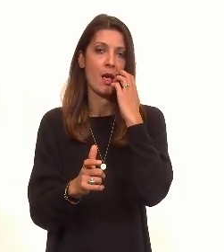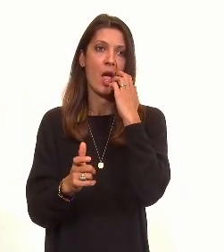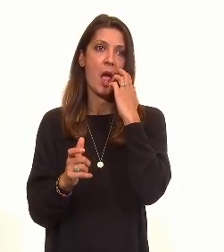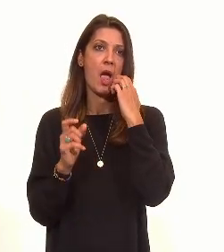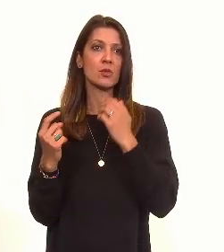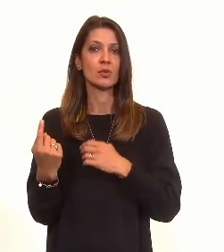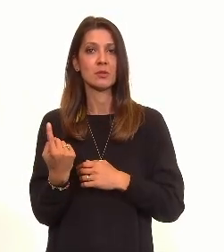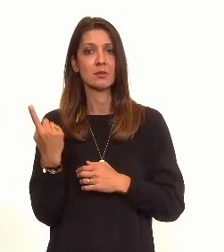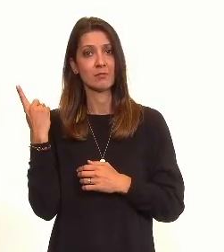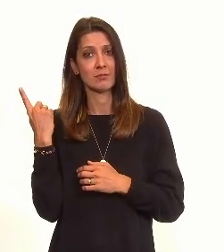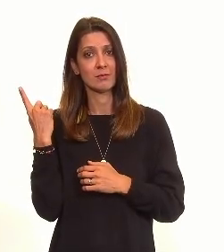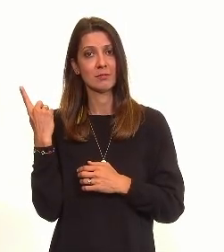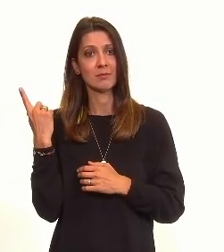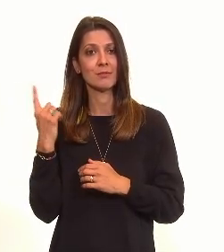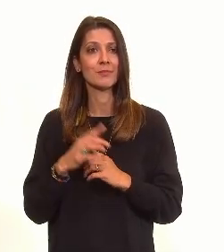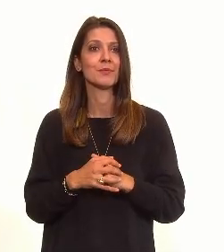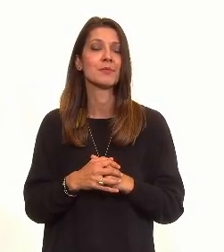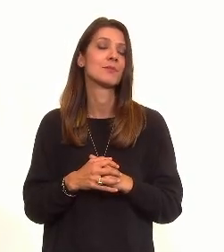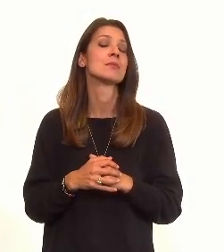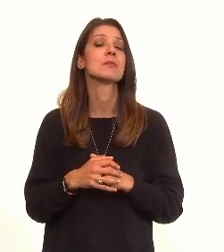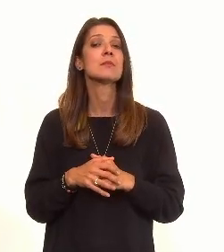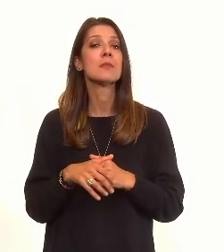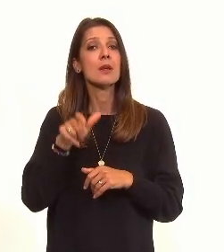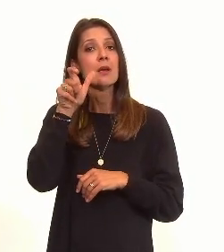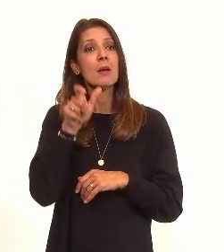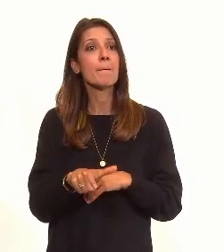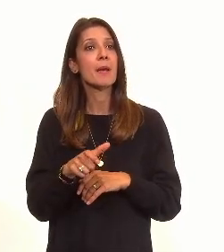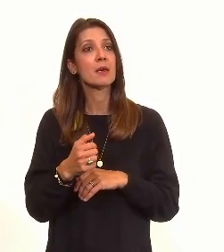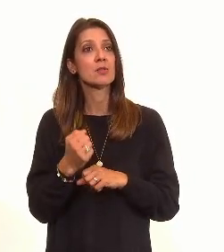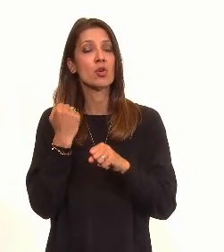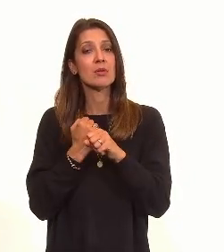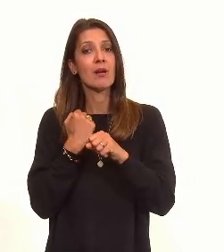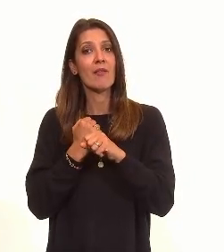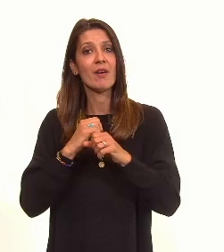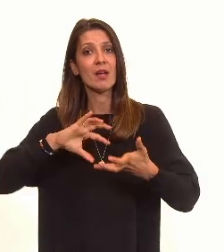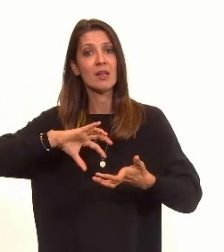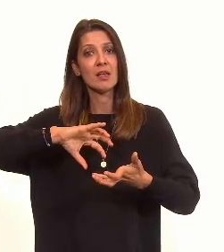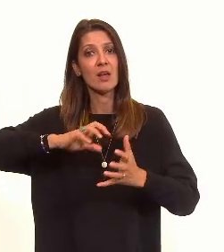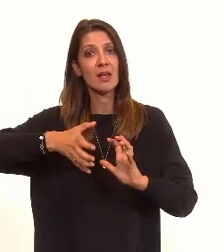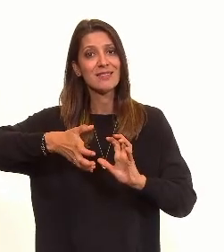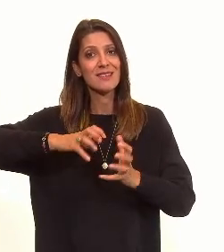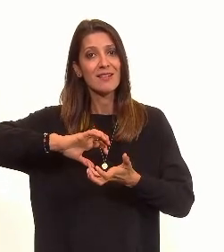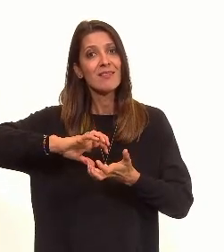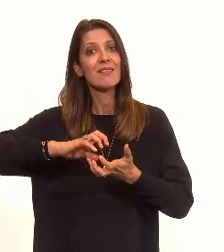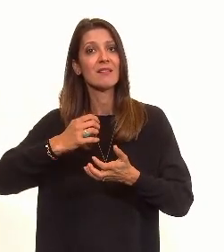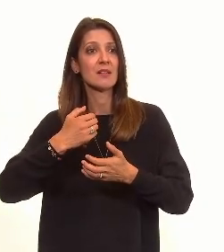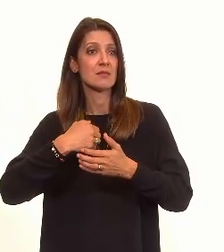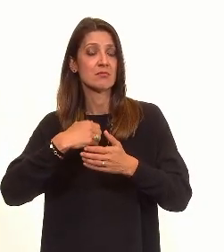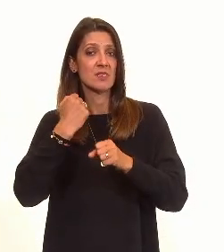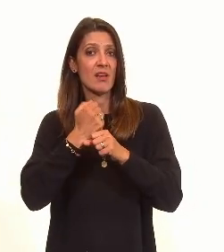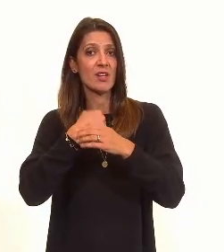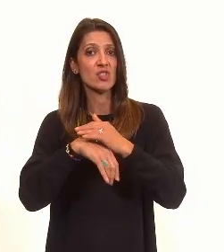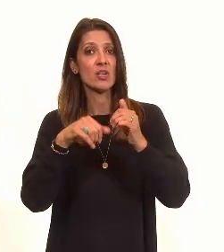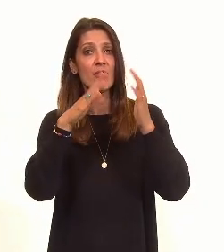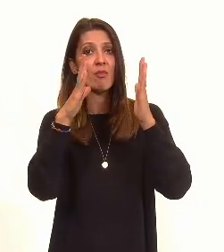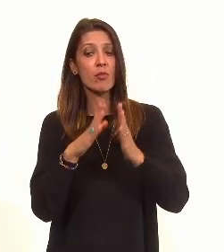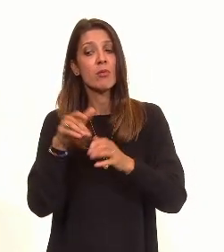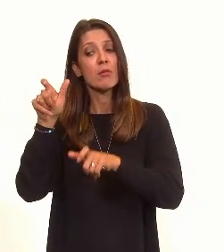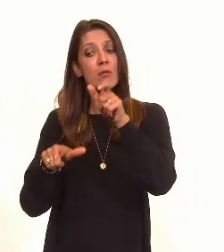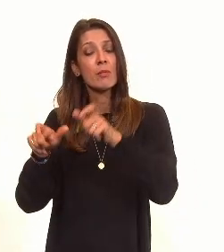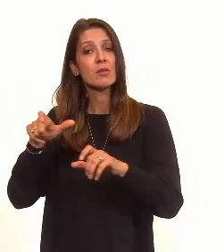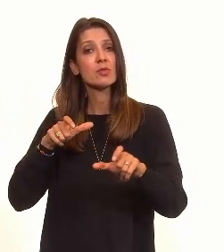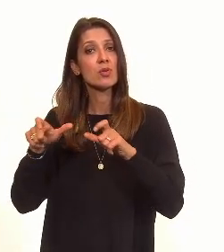diffusion, peut-être que là, en plus des mots et des paroles, on peut voir montrer concrètement de quoi on parle.